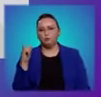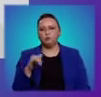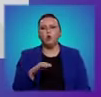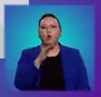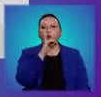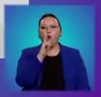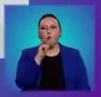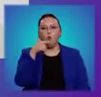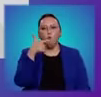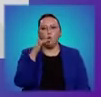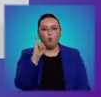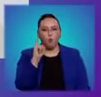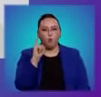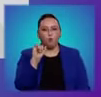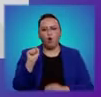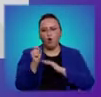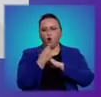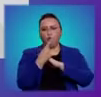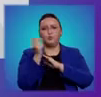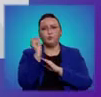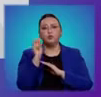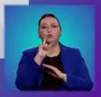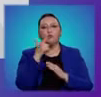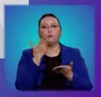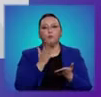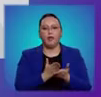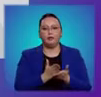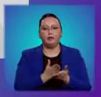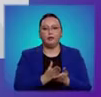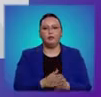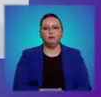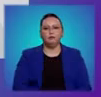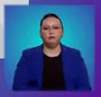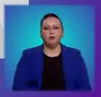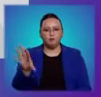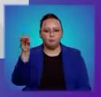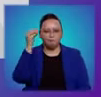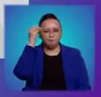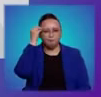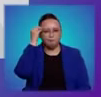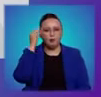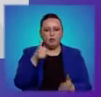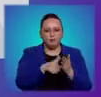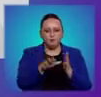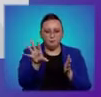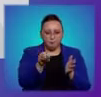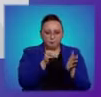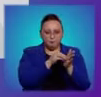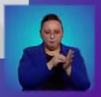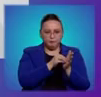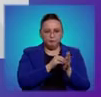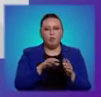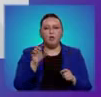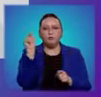гэж бичдэг үг бас өрмөц бичигддэг үг байна нэ. Энэ үгийг та нар мөн цаашдаа монгол бичгийнхаа бичиг